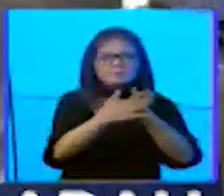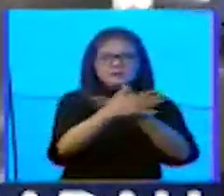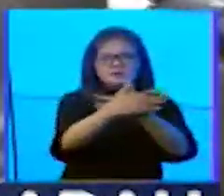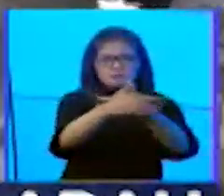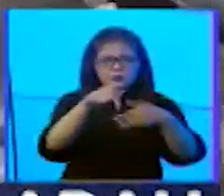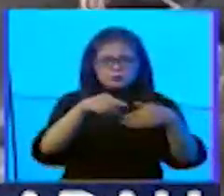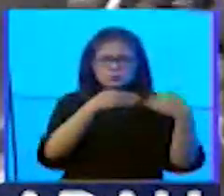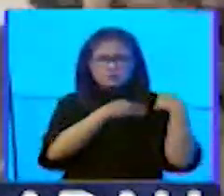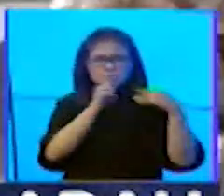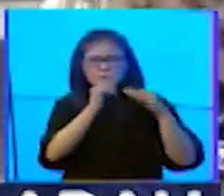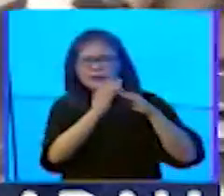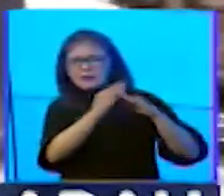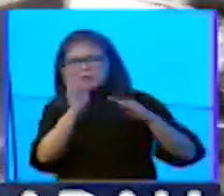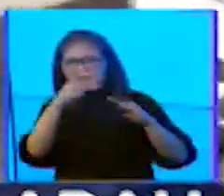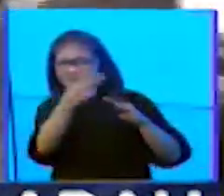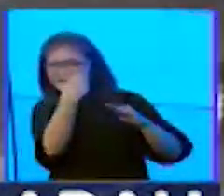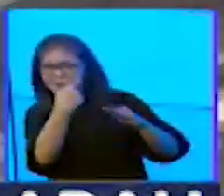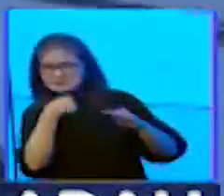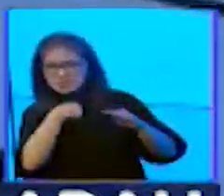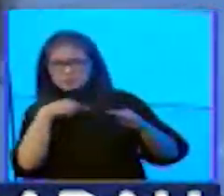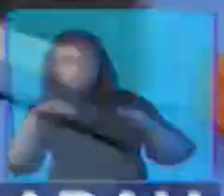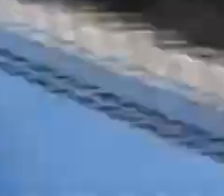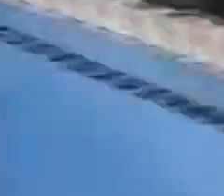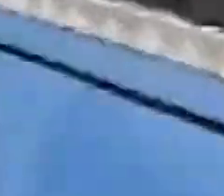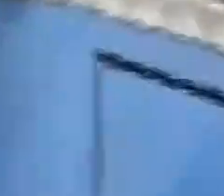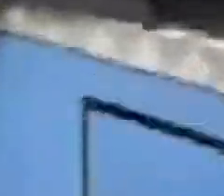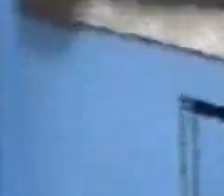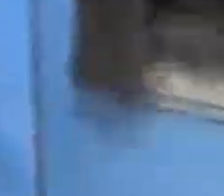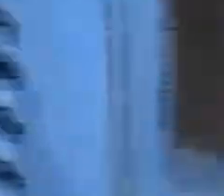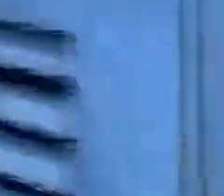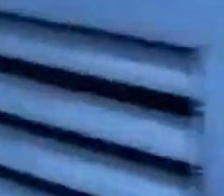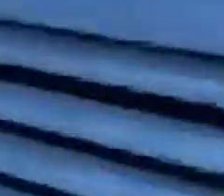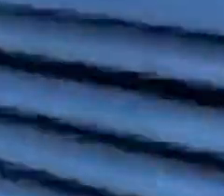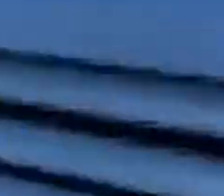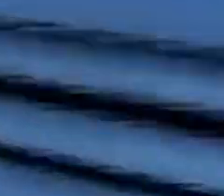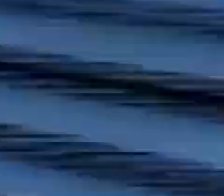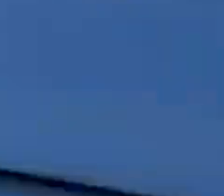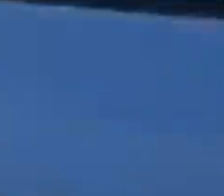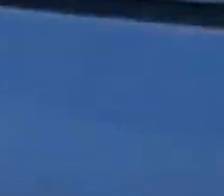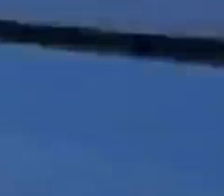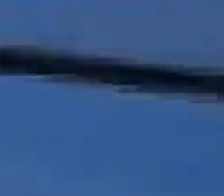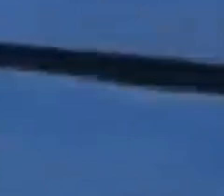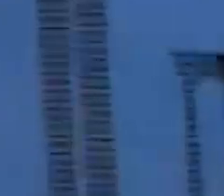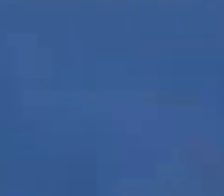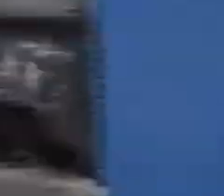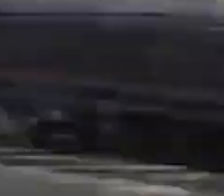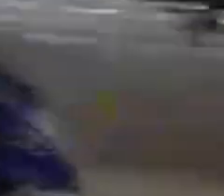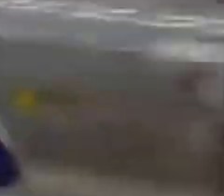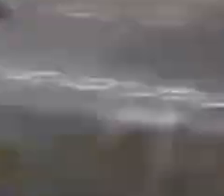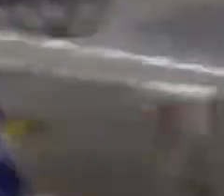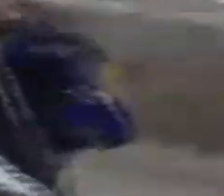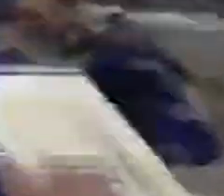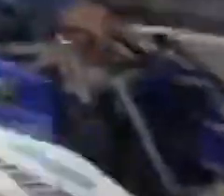sejumlah pengendara motor lainnya mencoba bersembunyi dibelakang Bus TransJakarta satu pengendara motor berhasil